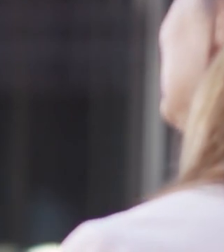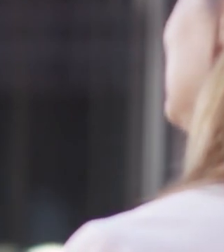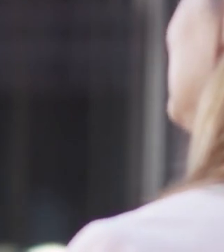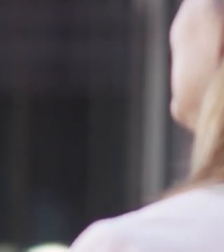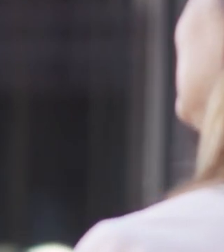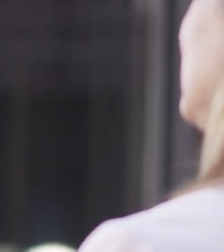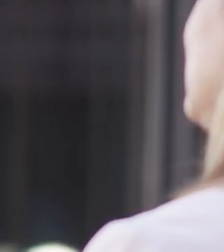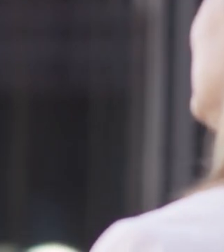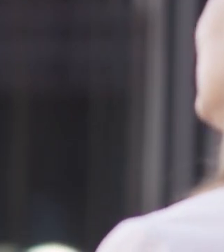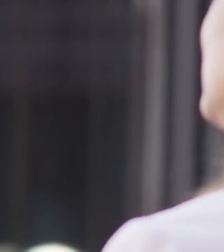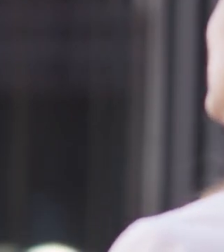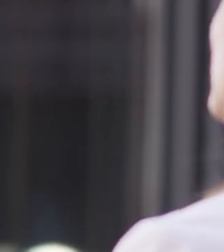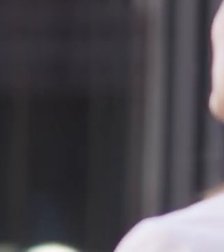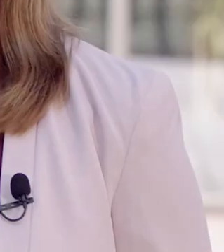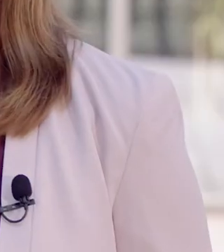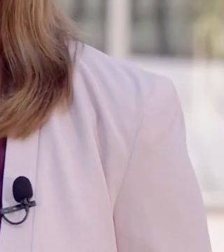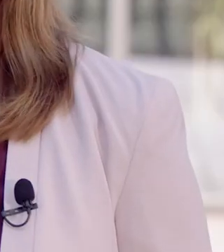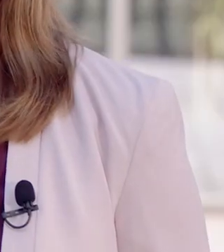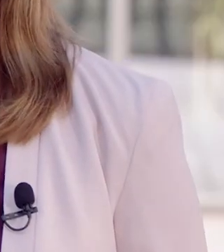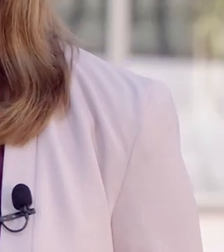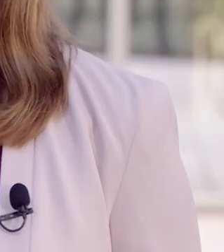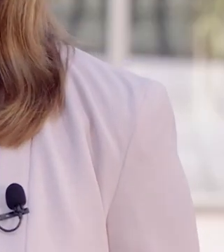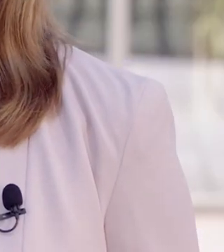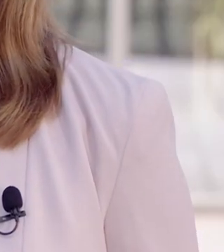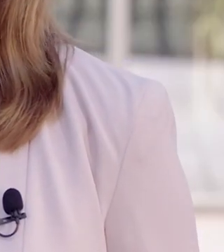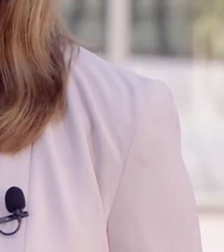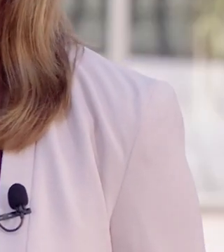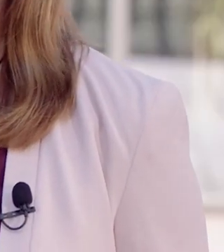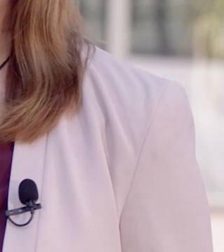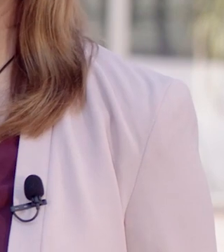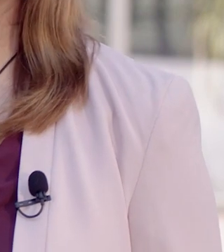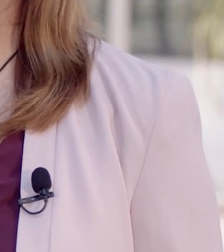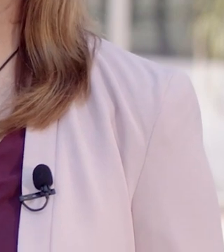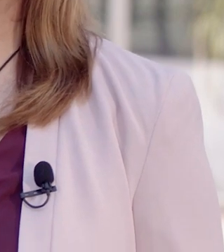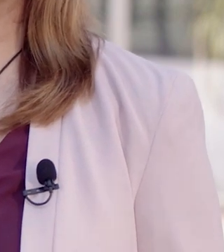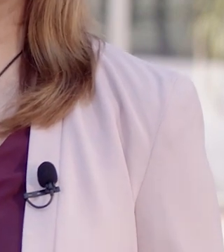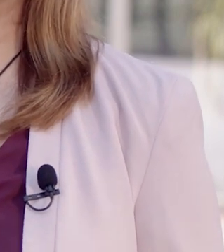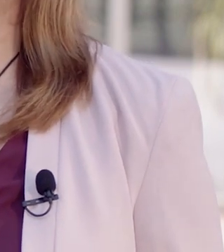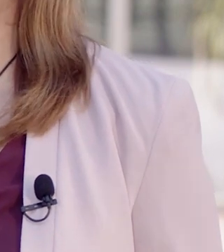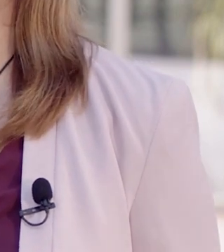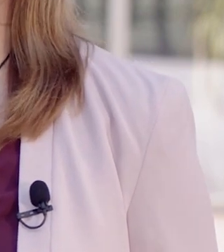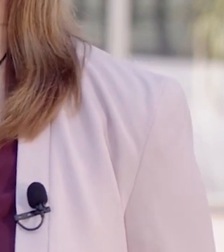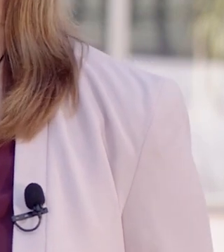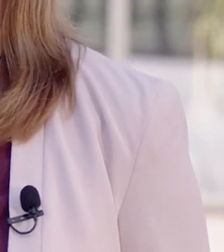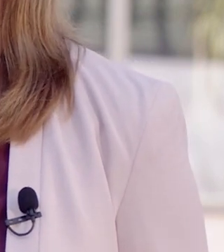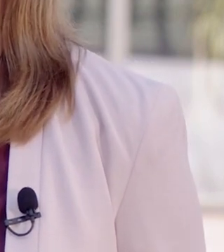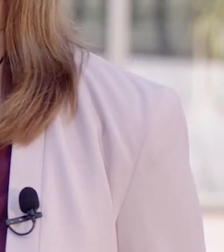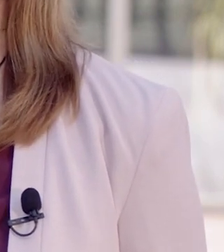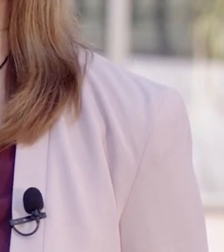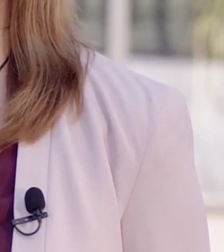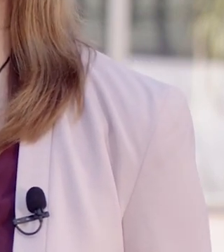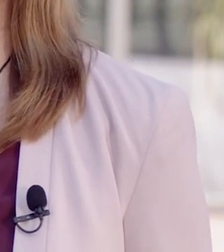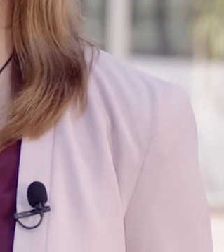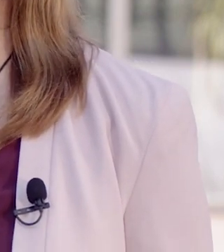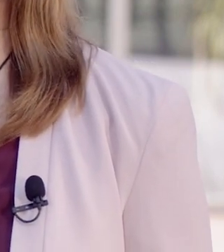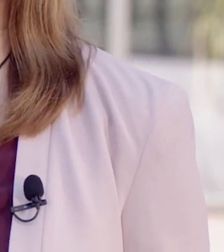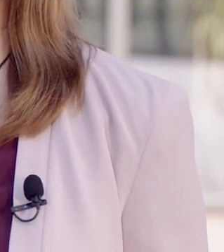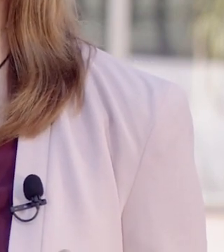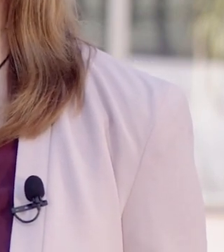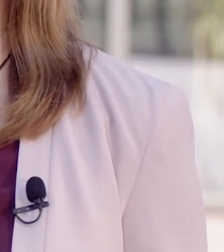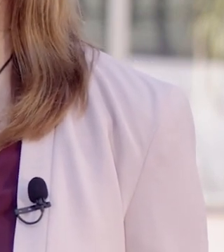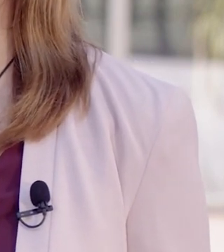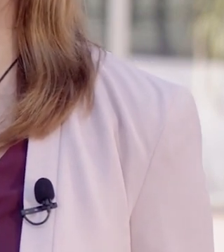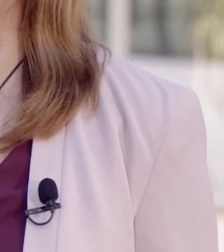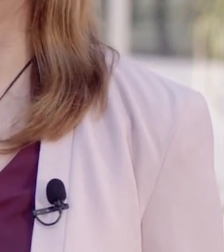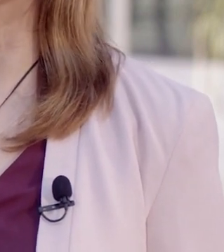osoby ze specjalnymi potrzebami? Mamy świadomość, że studia to jest taki szczególny czas w życiu, taki moment wejścia w dorosłość,